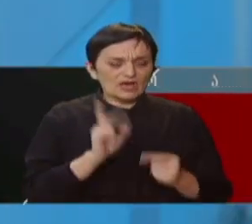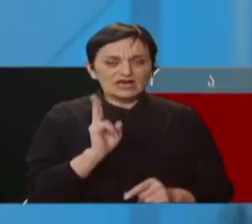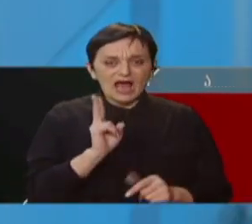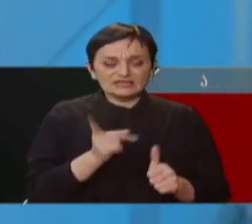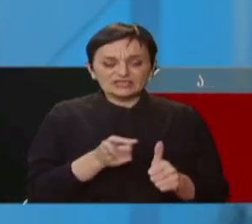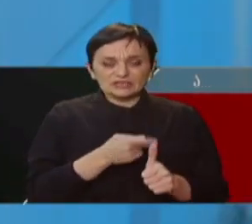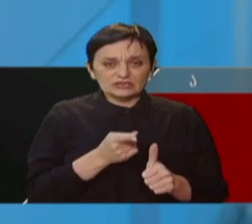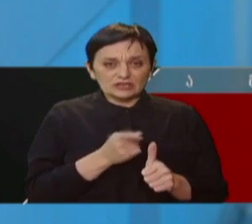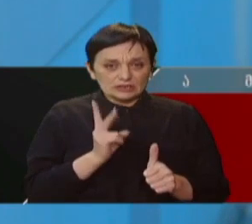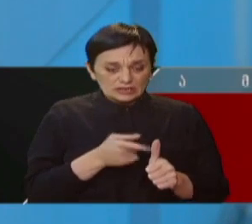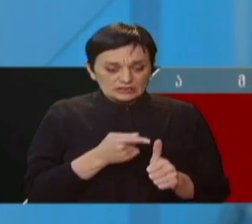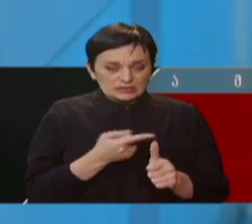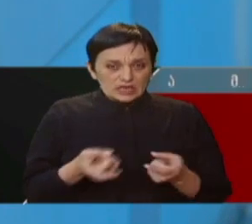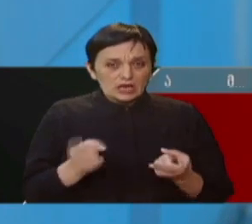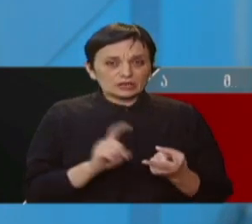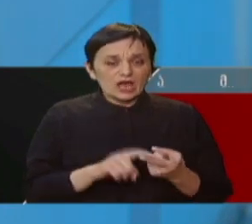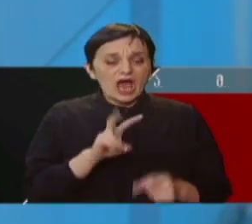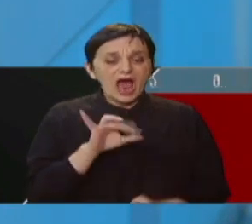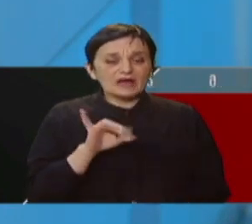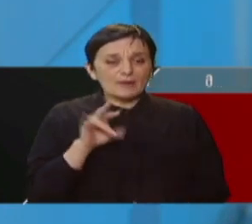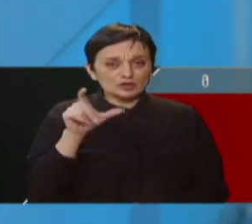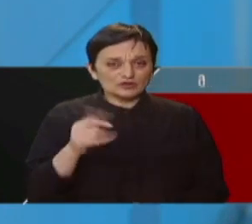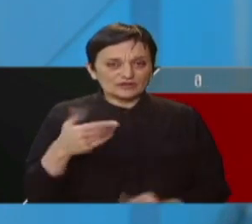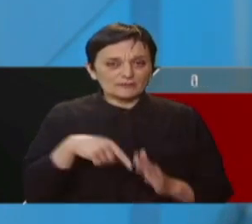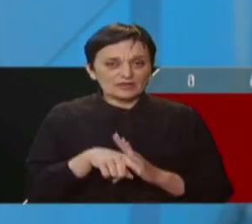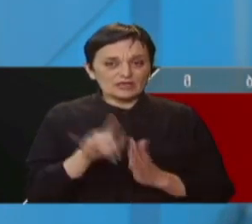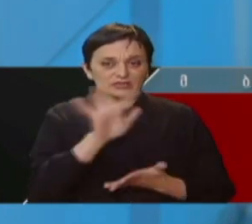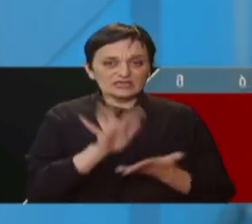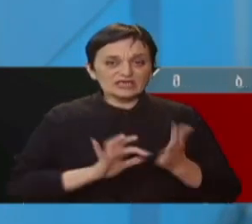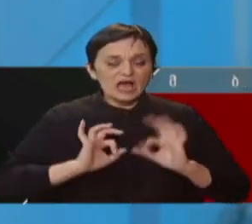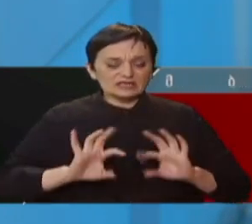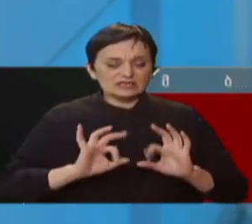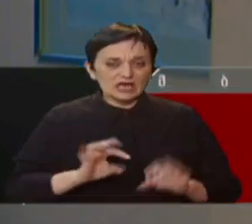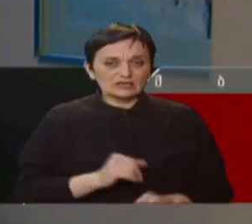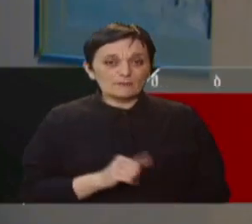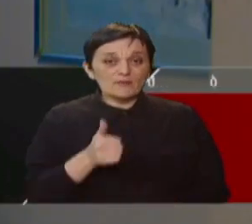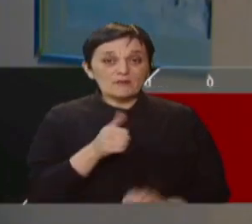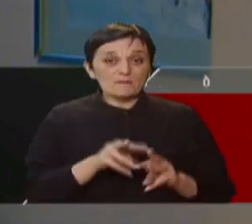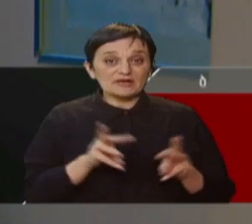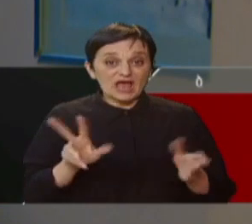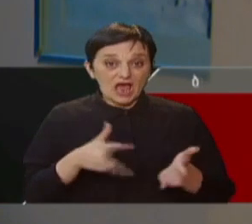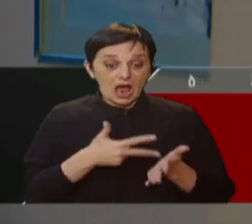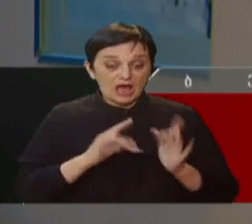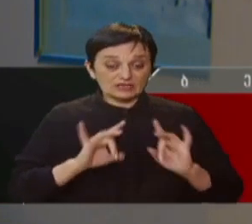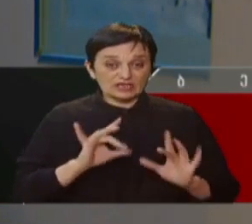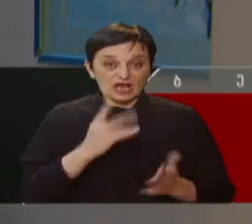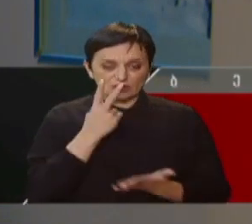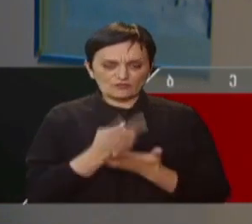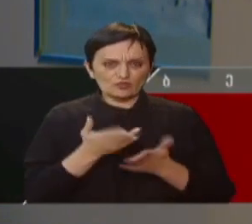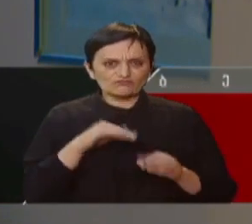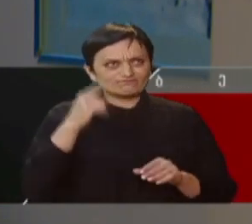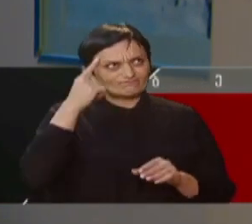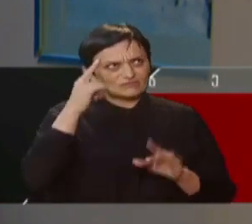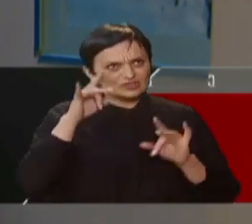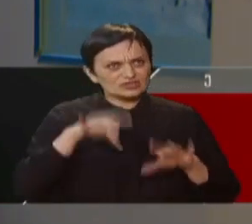კანდიდატის სტატუსთან დაკავშირებით ირაკლი ღარიბაშვილის მიერ გაკეთებულ განცხადებასაც. Premierii angarișii, odată ce ne-am văzut, am văzut că este